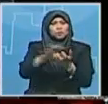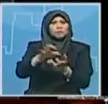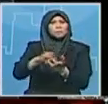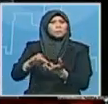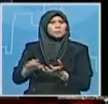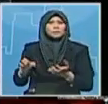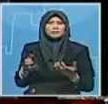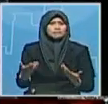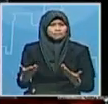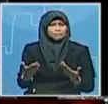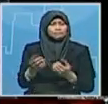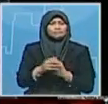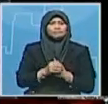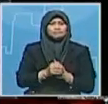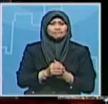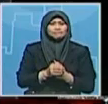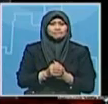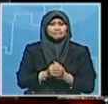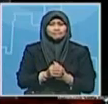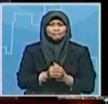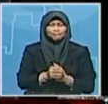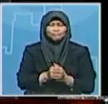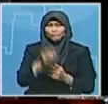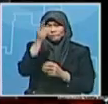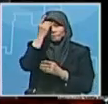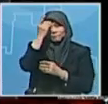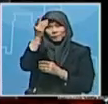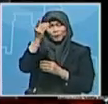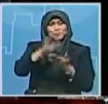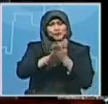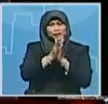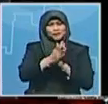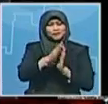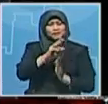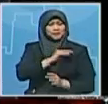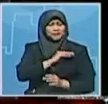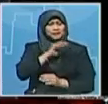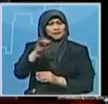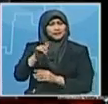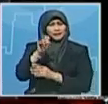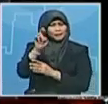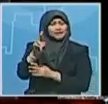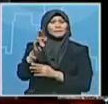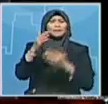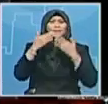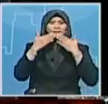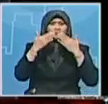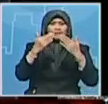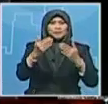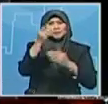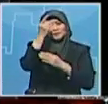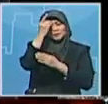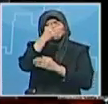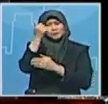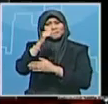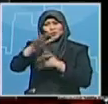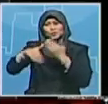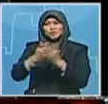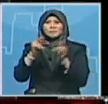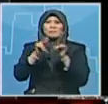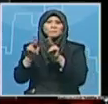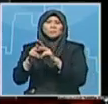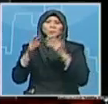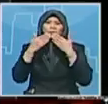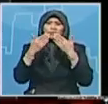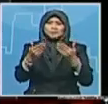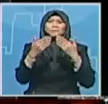buat apa-apa. Okay. Terima kasih. Datuk Yaji Menteri Kerja Raya, alhamdulillah, dia bersyukur, dia berterima kasih penduduk kampung, terima kasih kepada Datuk.